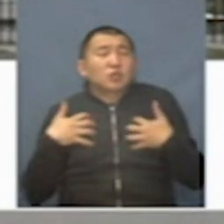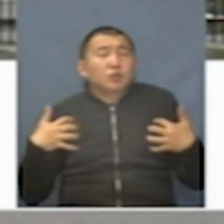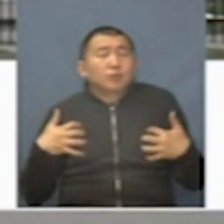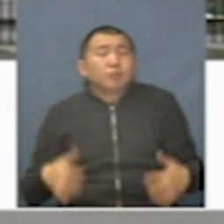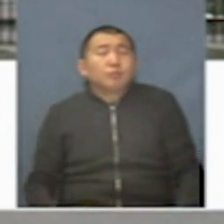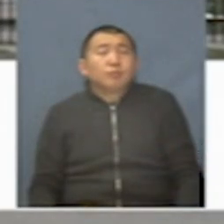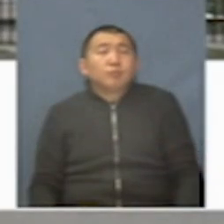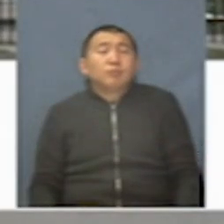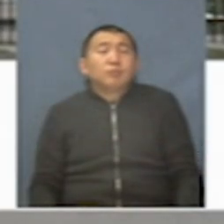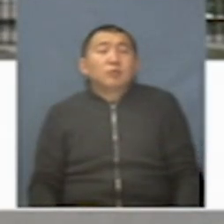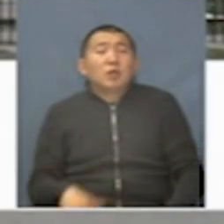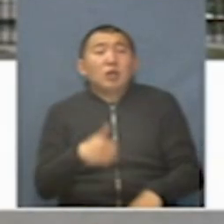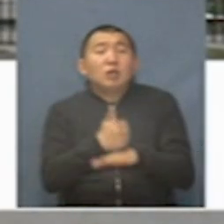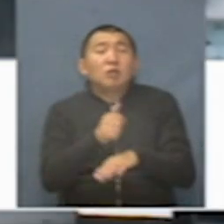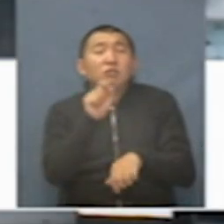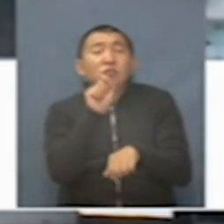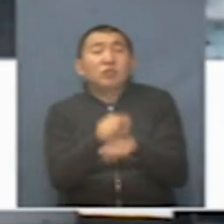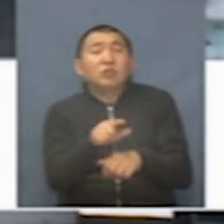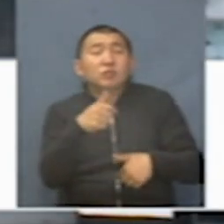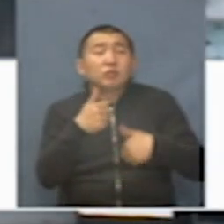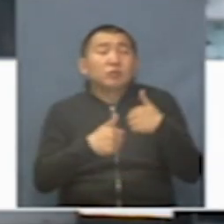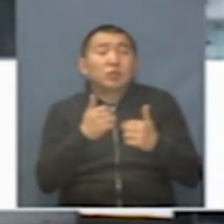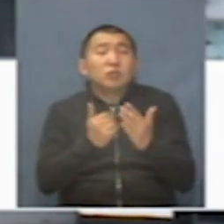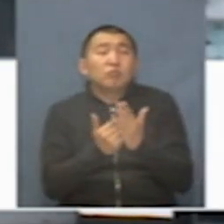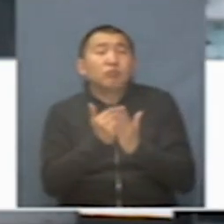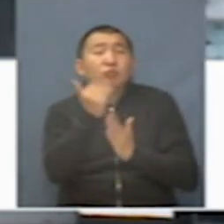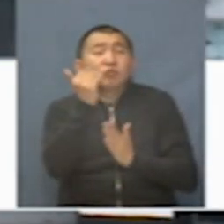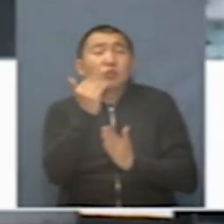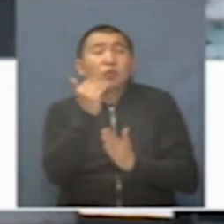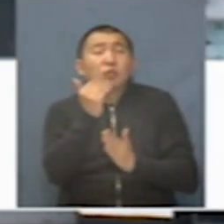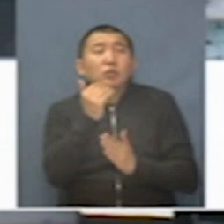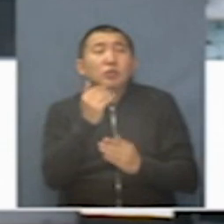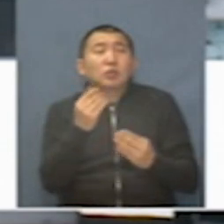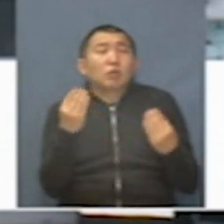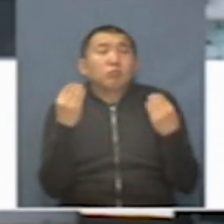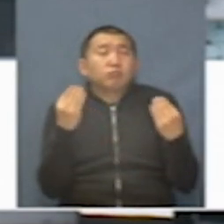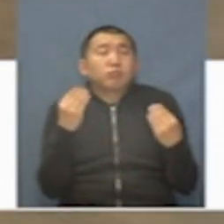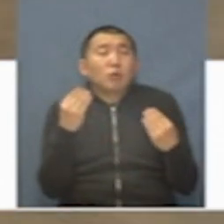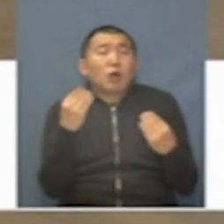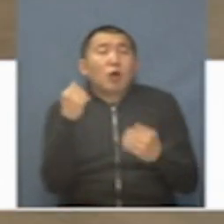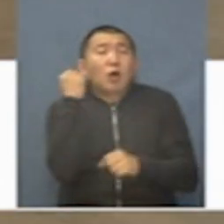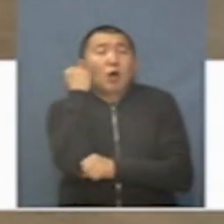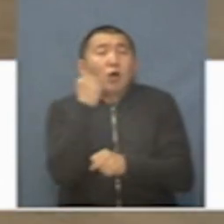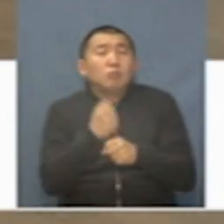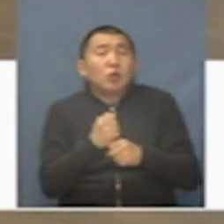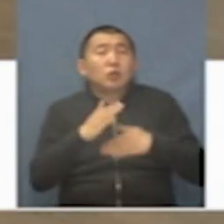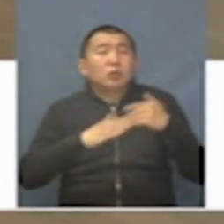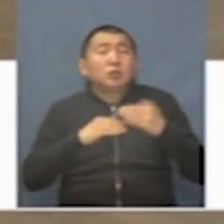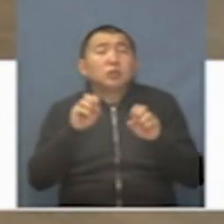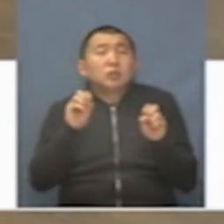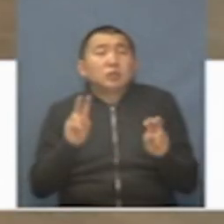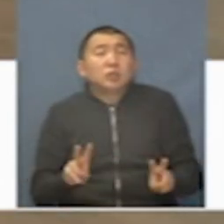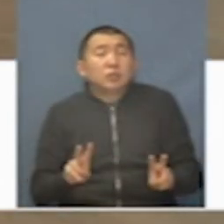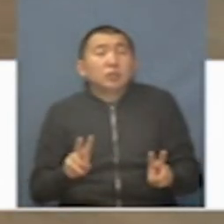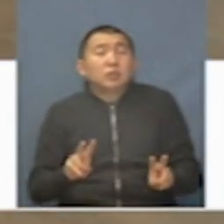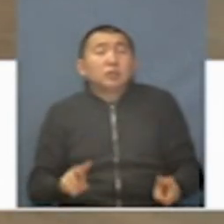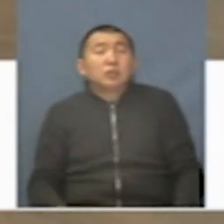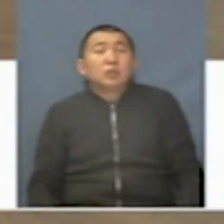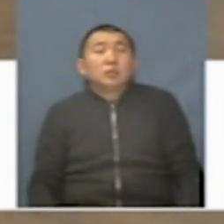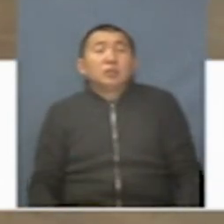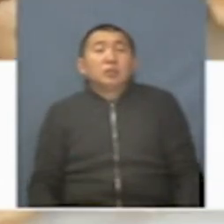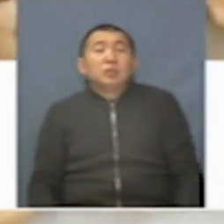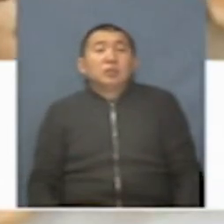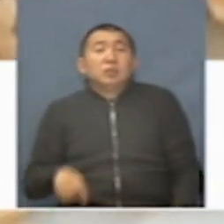Основная задача чемпионата – повышение престижа рабочих специальностей. Мероприятие направлено на формирование кадрового